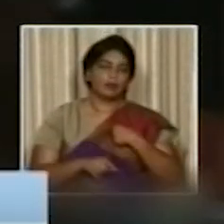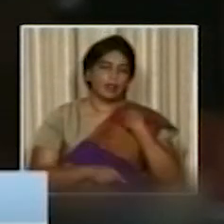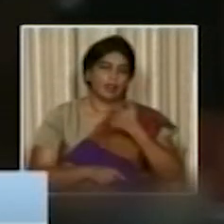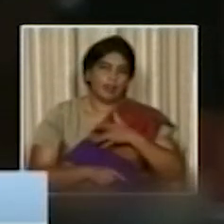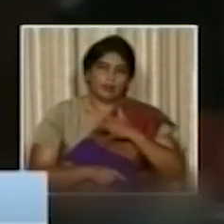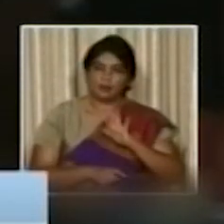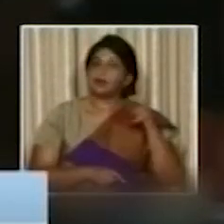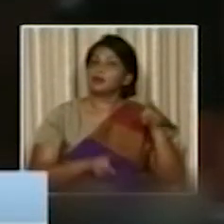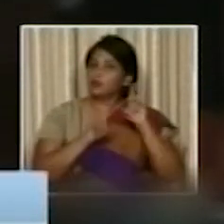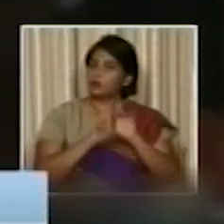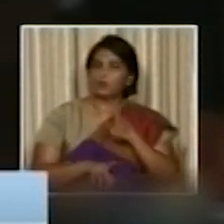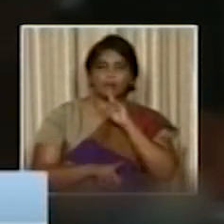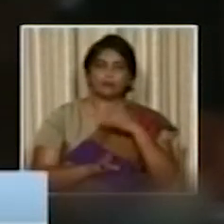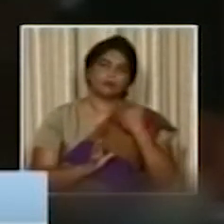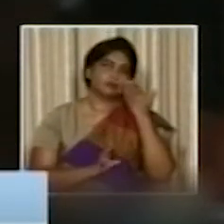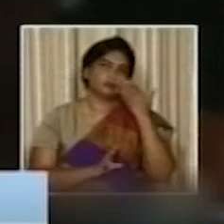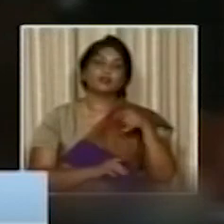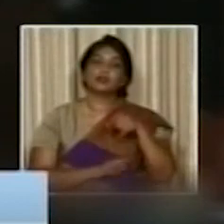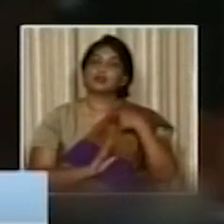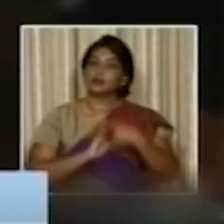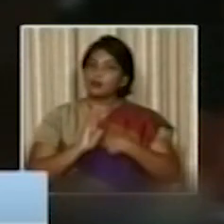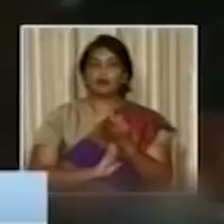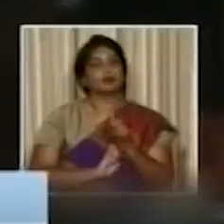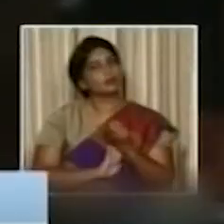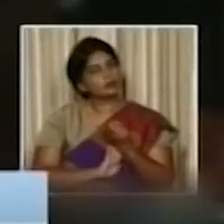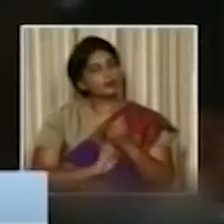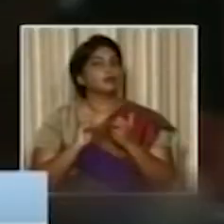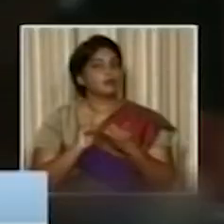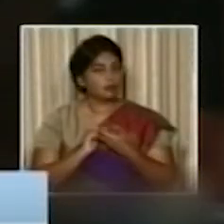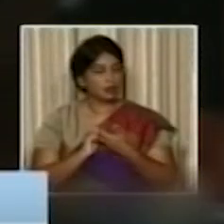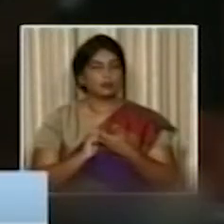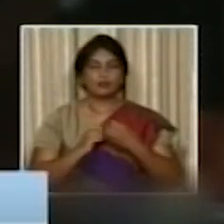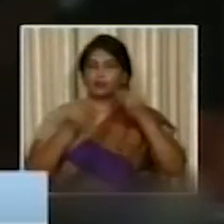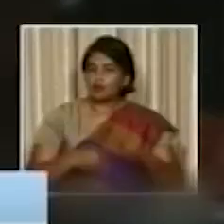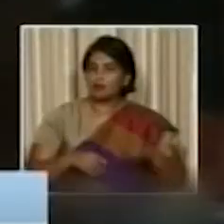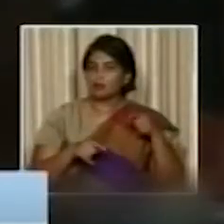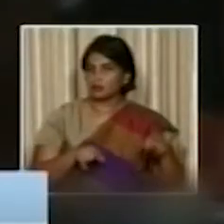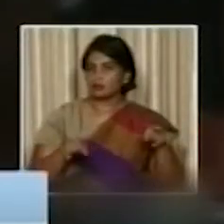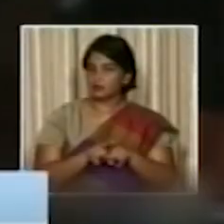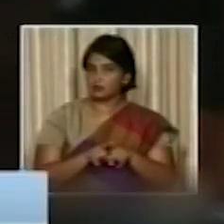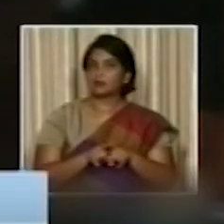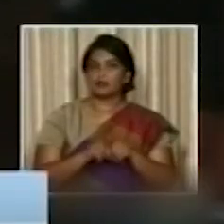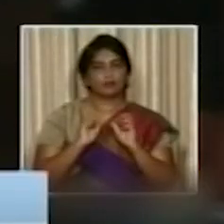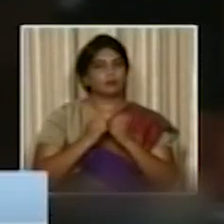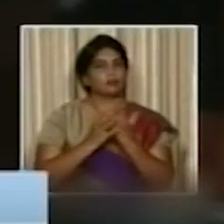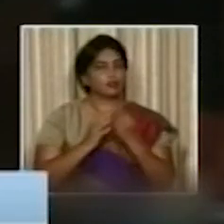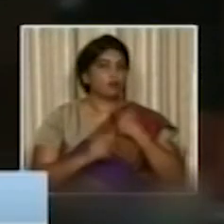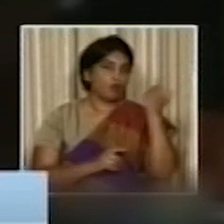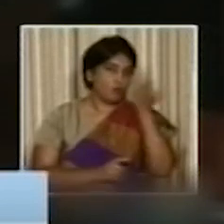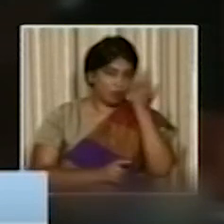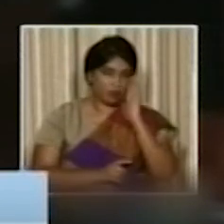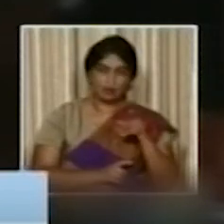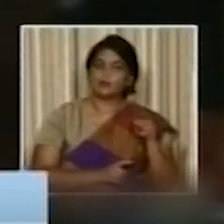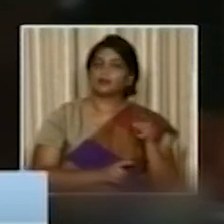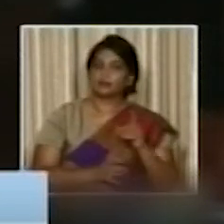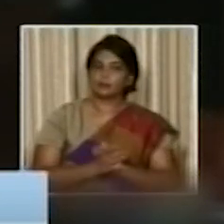இந்த நாட்டின் பொருளாதார மூர்ச்சிக்கான முயற்சிகளை முன்னெடுத்து வருவதுடன் தேசிய நல்லிணக்கம் கருதி மேன்மதங்கிய ஜனாதிபதி